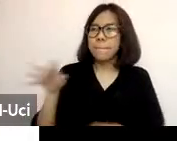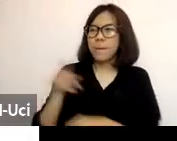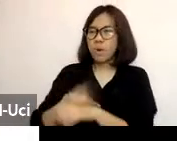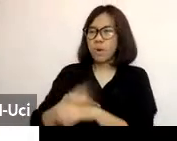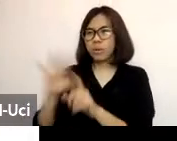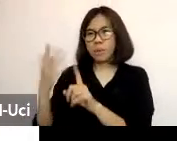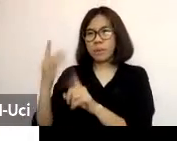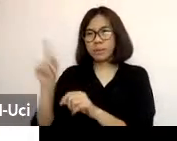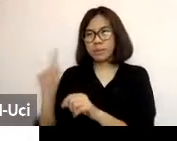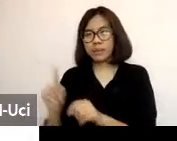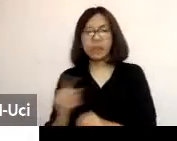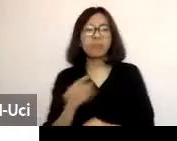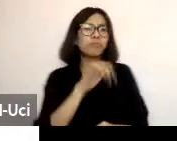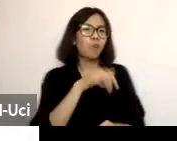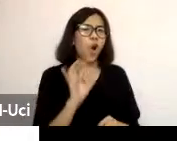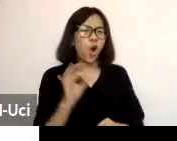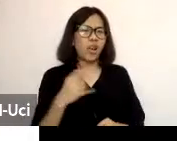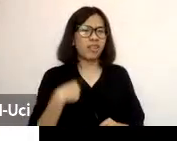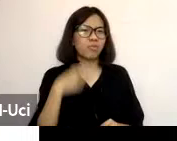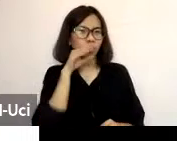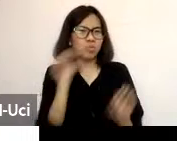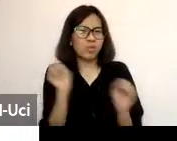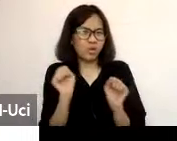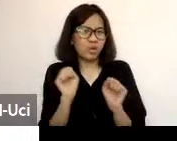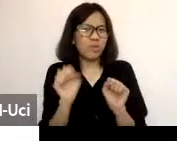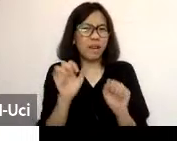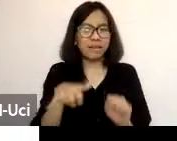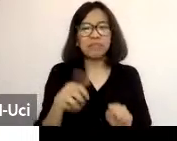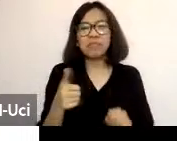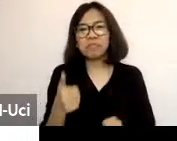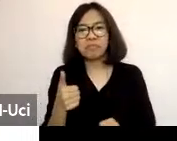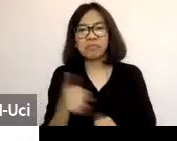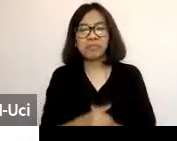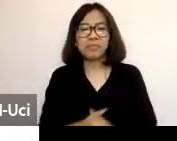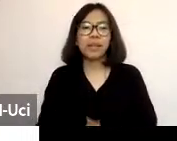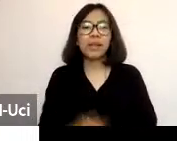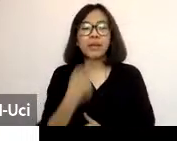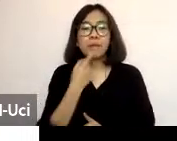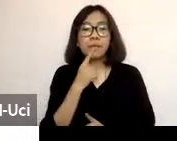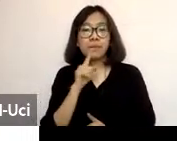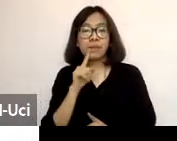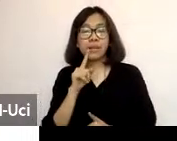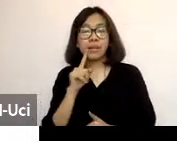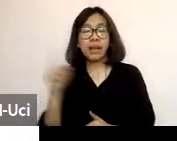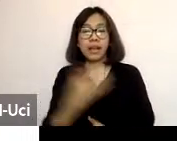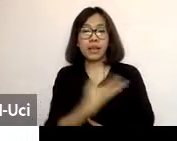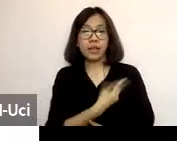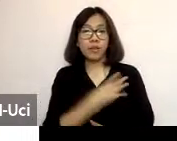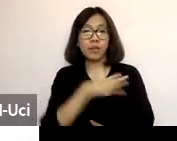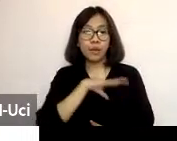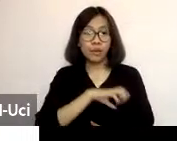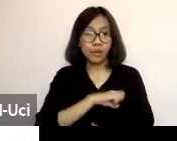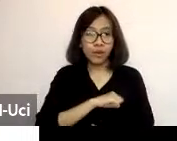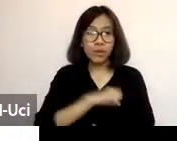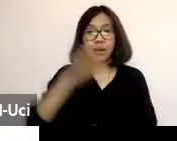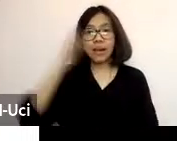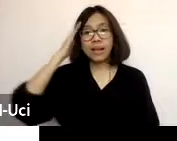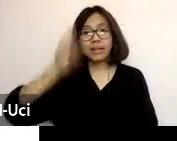Oke saya ke butir cukup 15 menit laron Waalaikumsalam waalaikum Warahmatullah Wabarakatuh